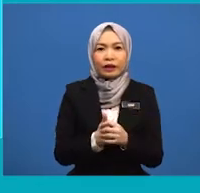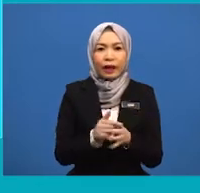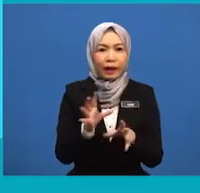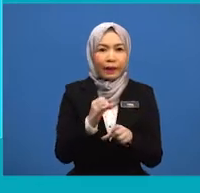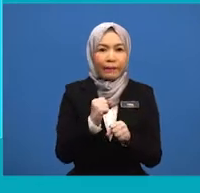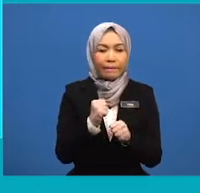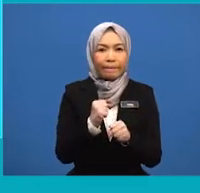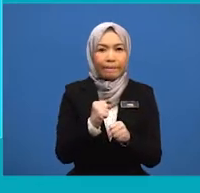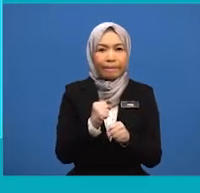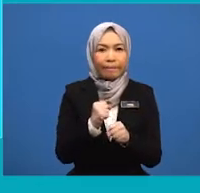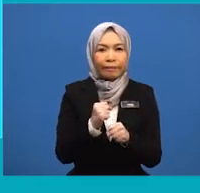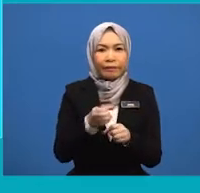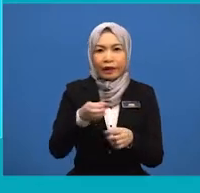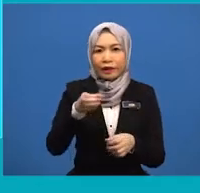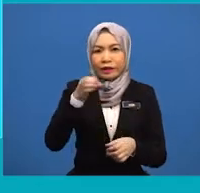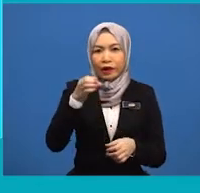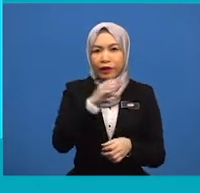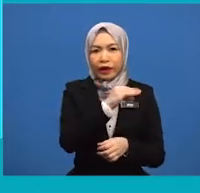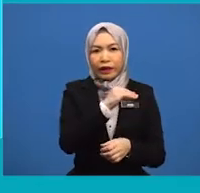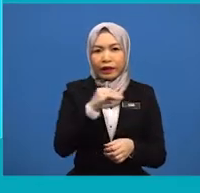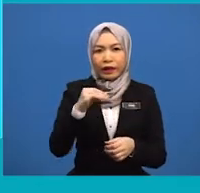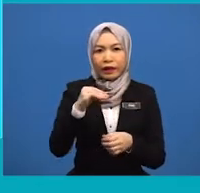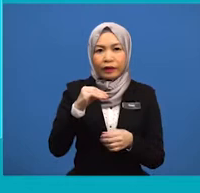ambil cawan dan uncang teh.